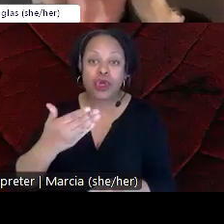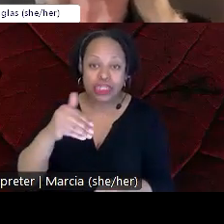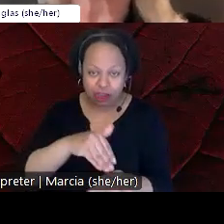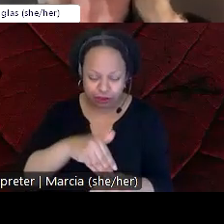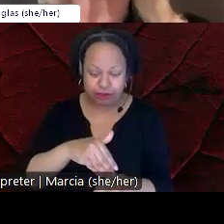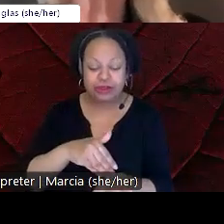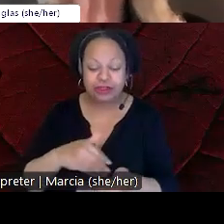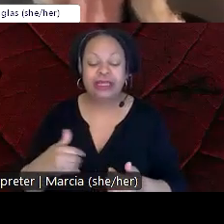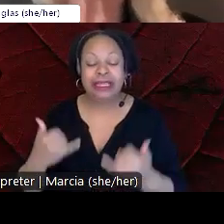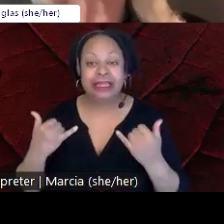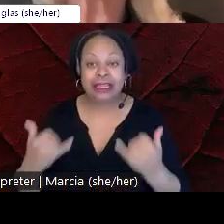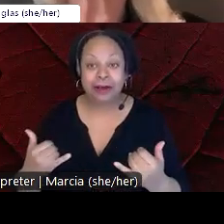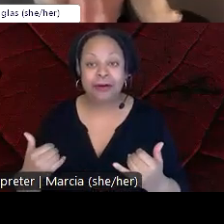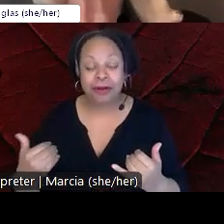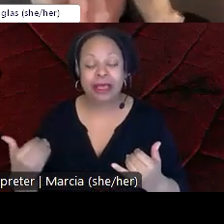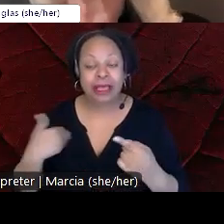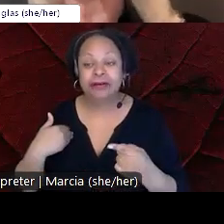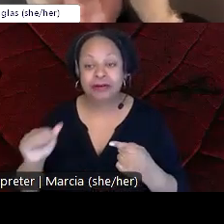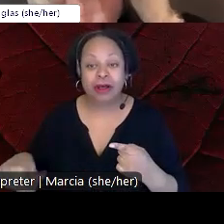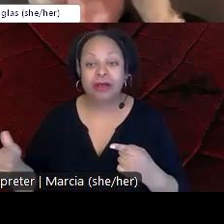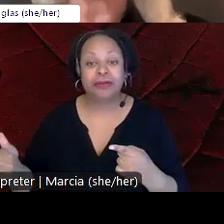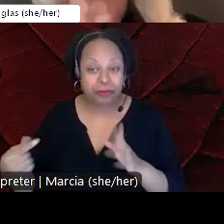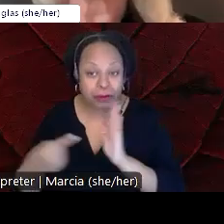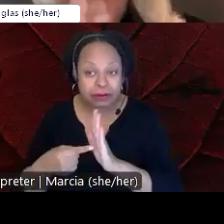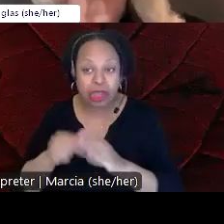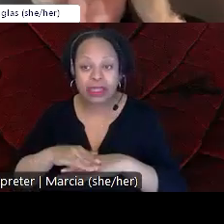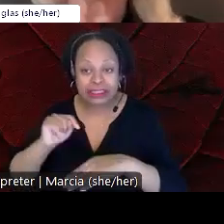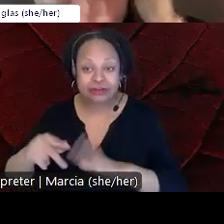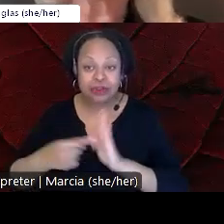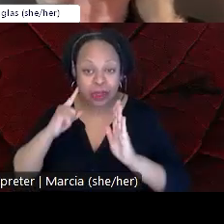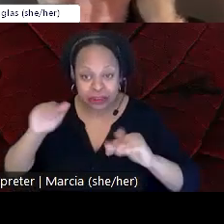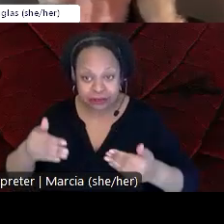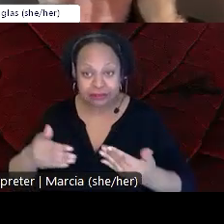médecin avec une jeune autiste.